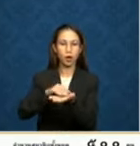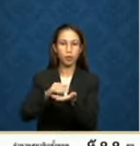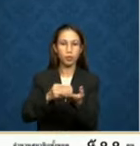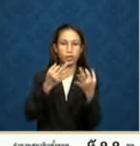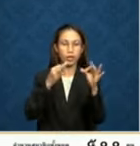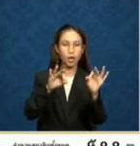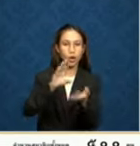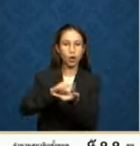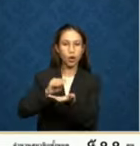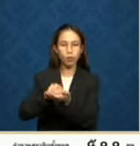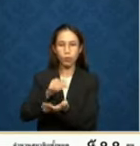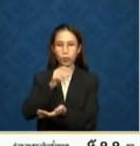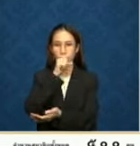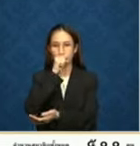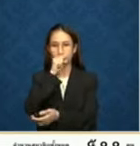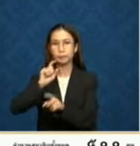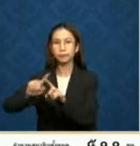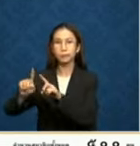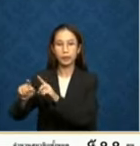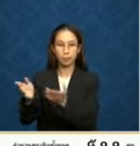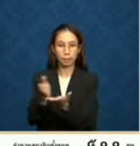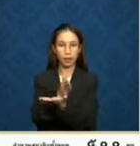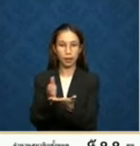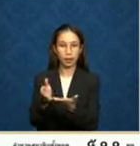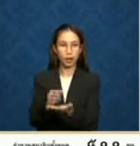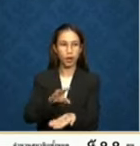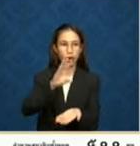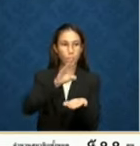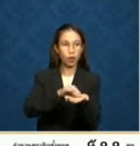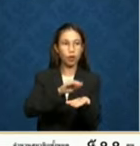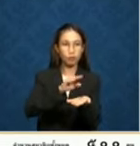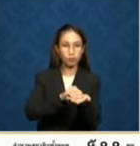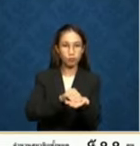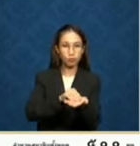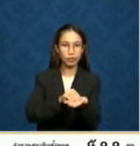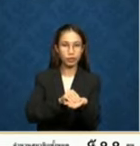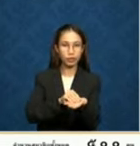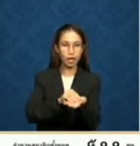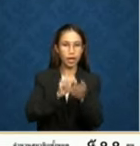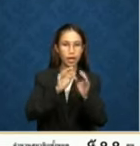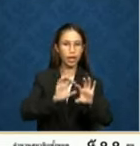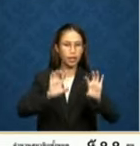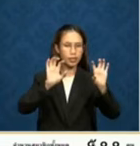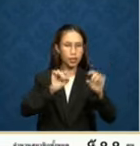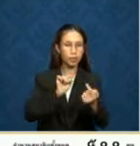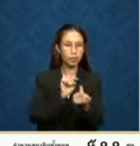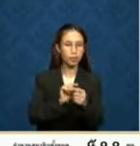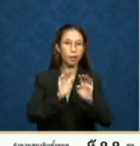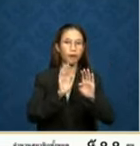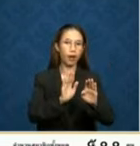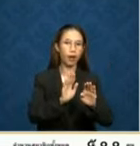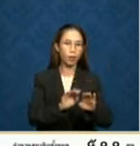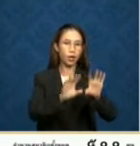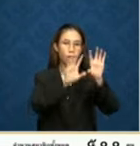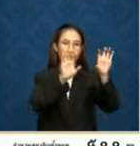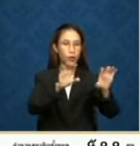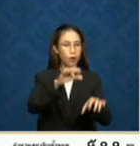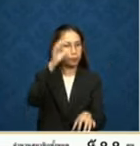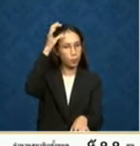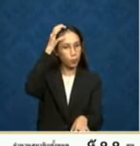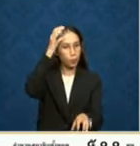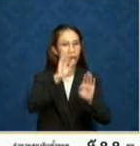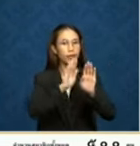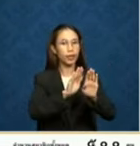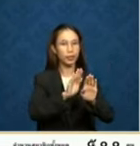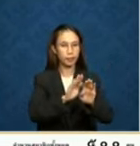ข้อมลทางการแล้วกข้อมลลับซึข้อมูลทางการครับ บางส่วนนะครั ก็เอไปเกบไบน Public Cloudมีแต่ข้อมูลั